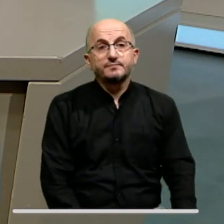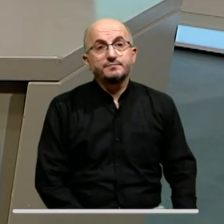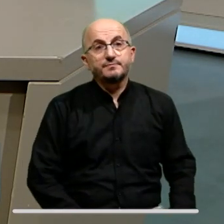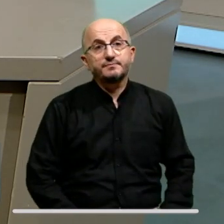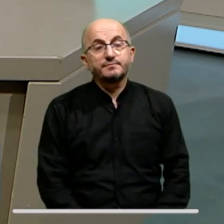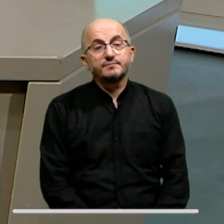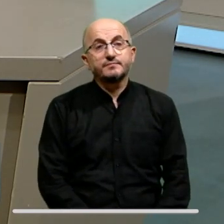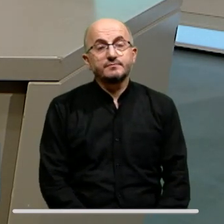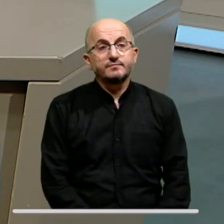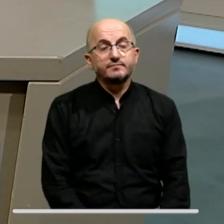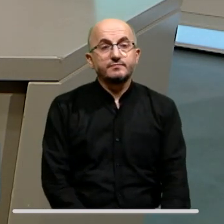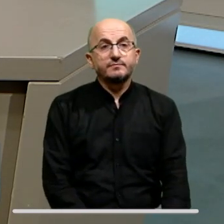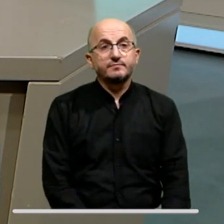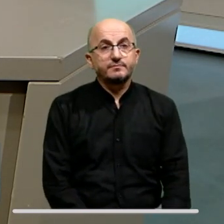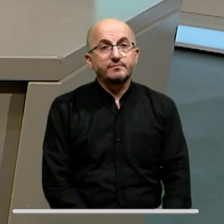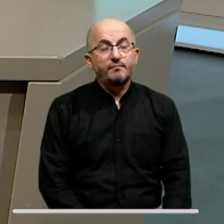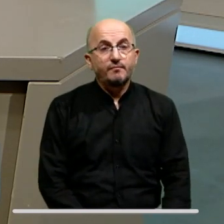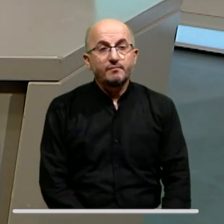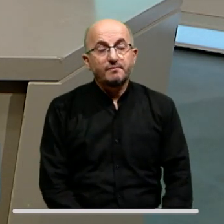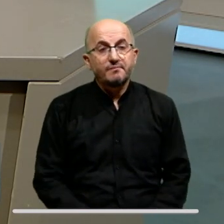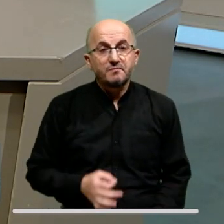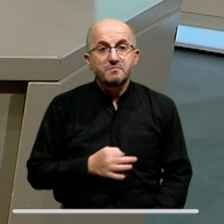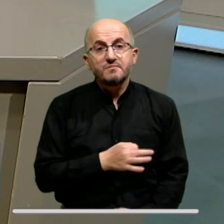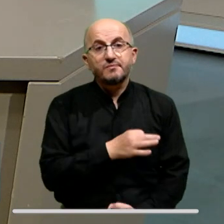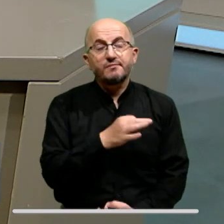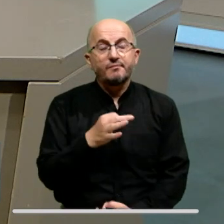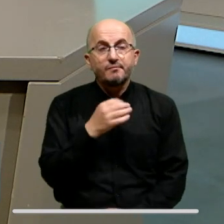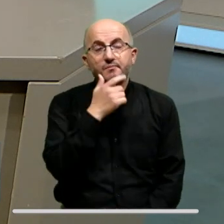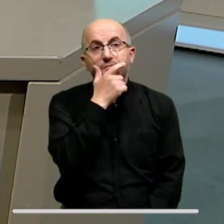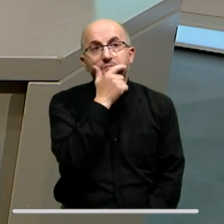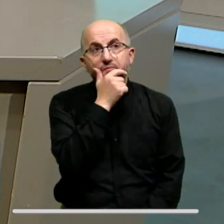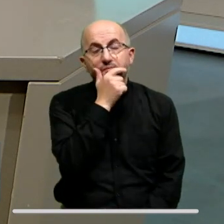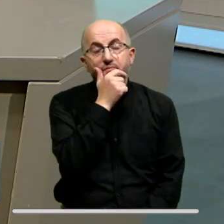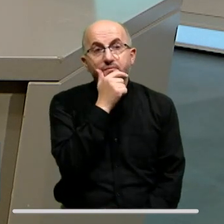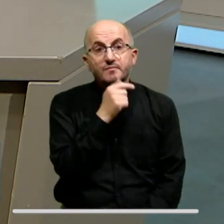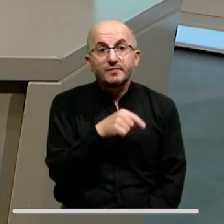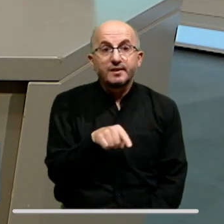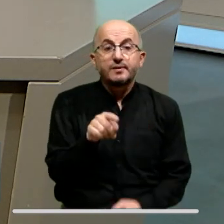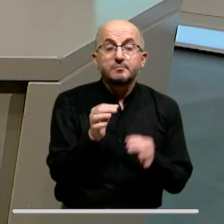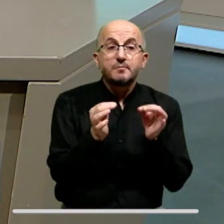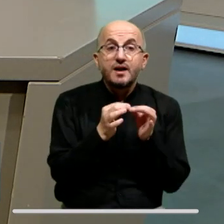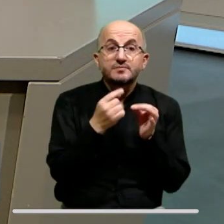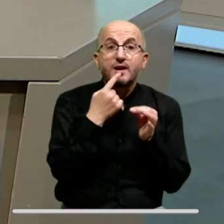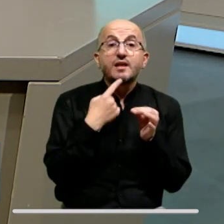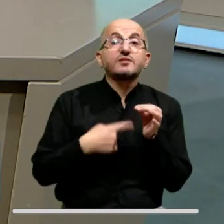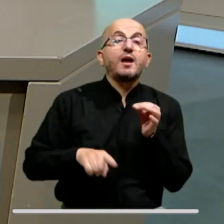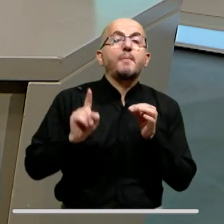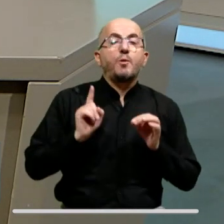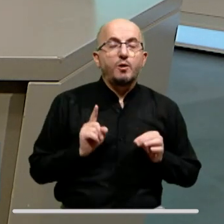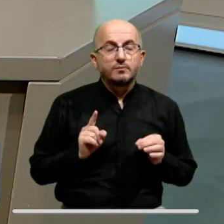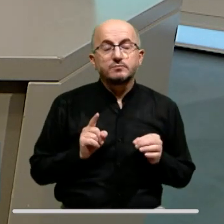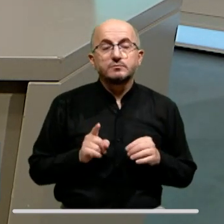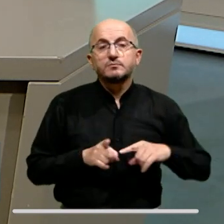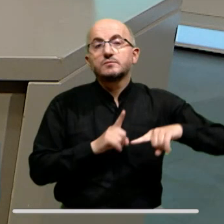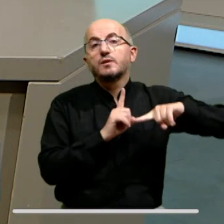Onlar demiyorlar zaten. Yani şimdi insanlarımızın takıldığı şey şu. Bunlar besmele çekmiyorlar hocam diyor. Yani ehli